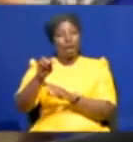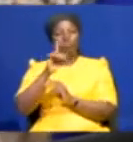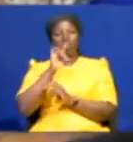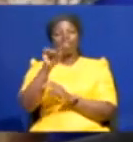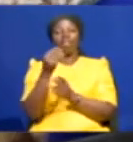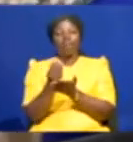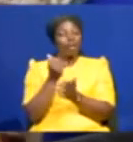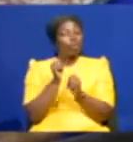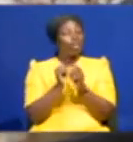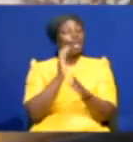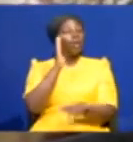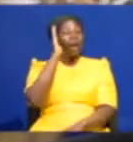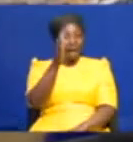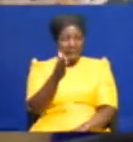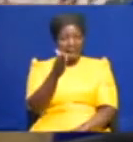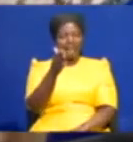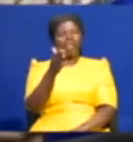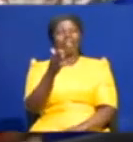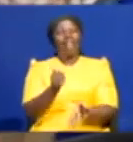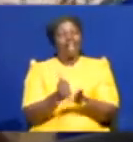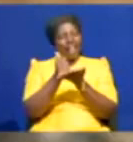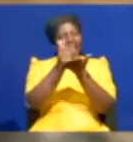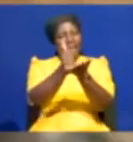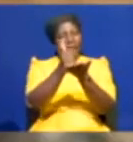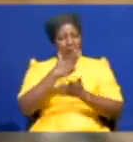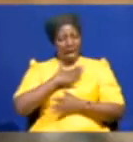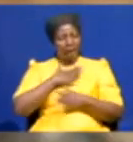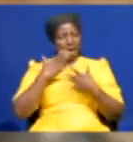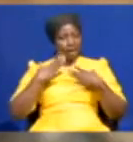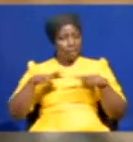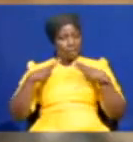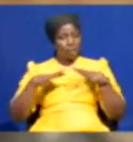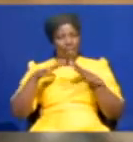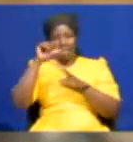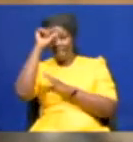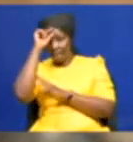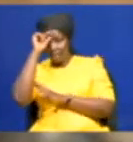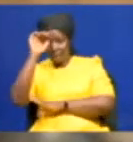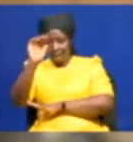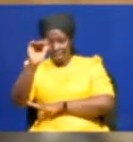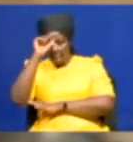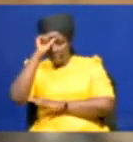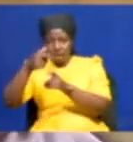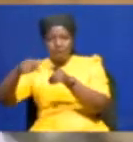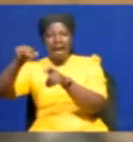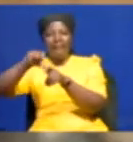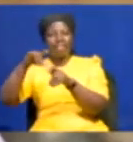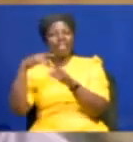pesa ambayo itaenda kwenda kusaidia wananchi wetu. Na ile tuomba serikali ni tuongeze hii kazi iwe